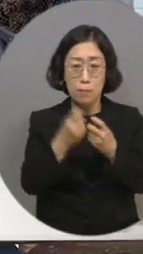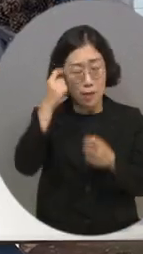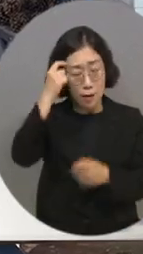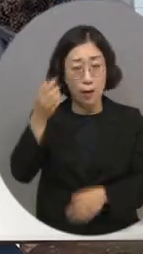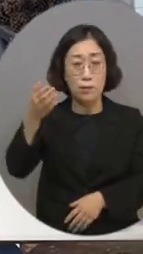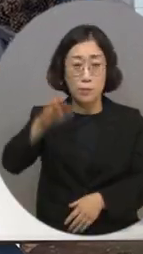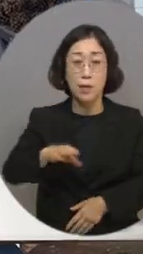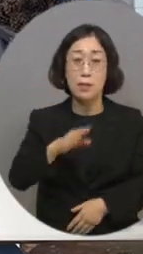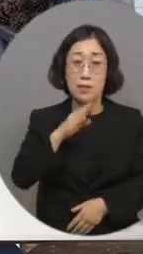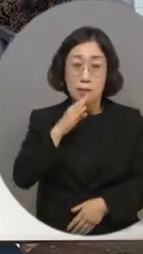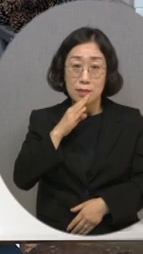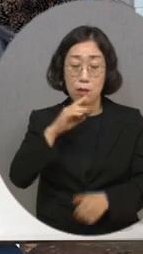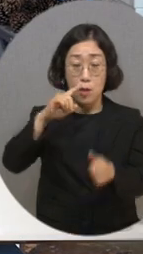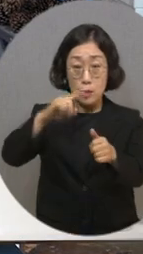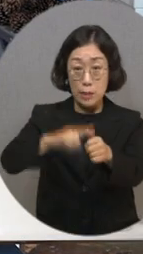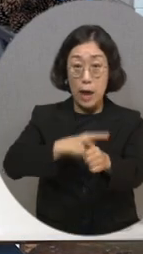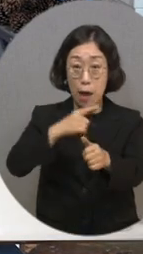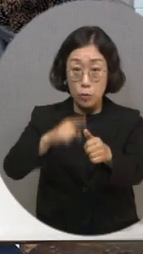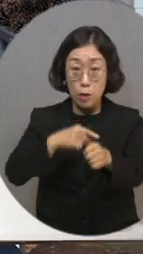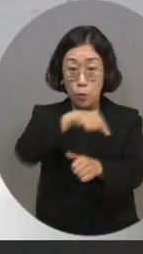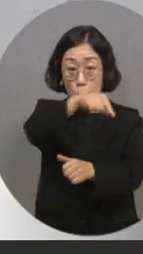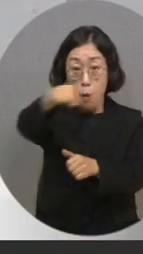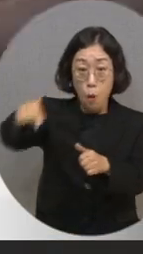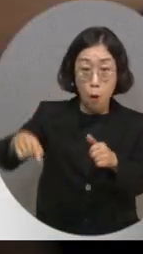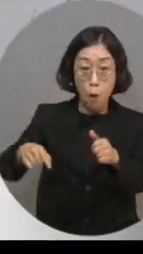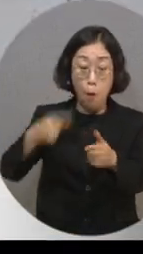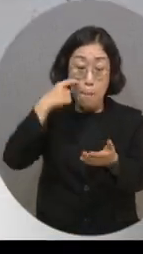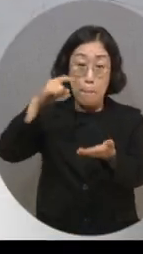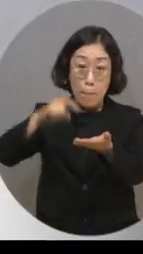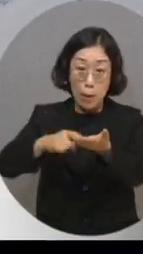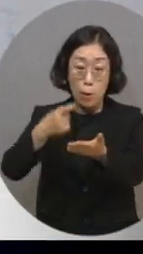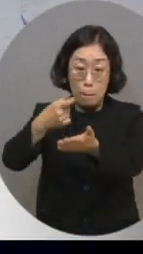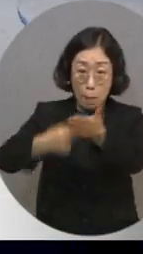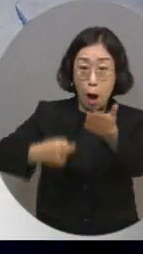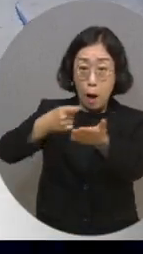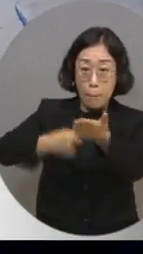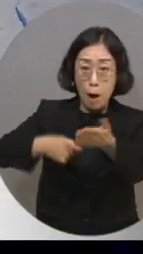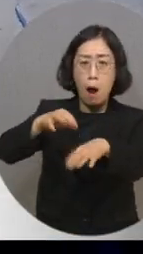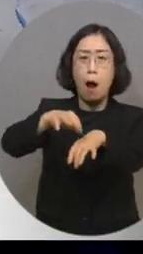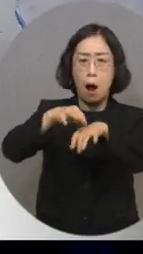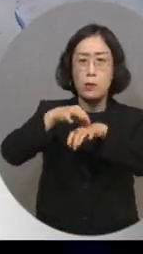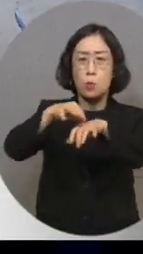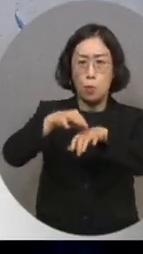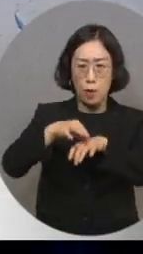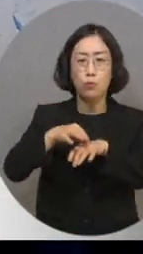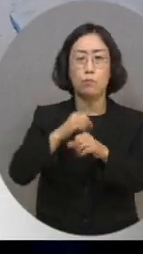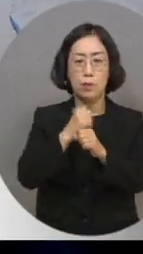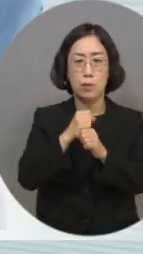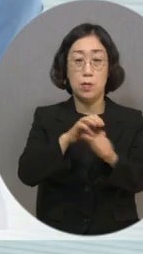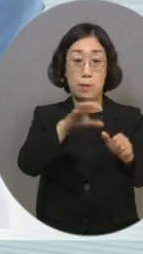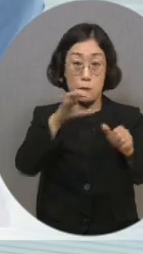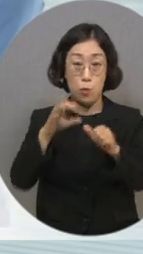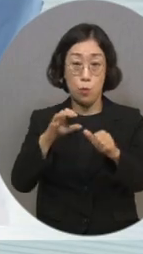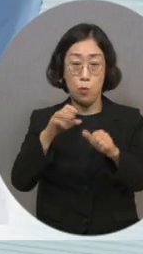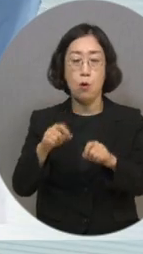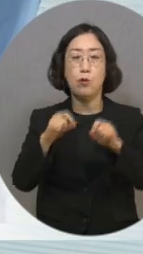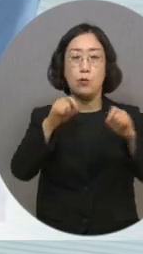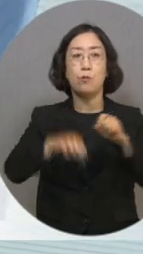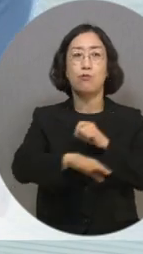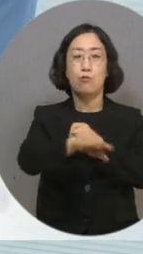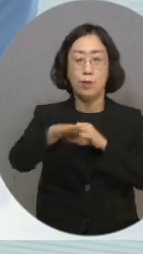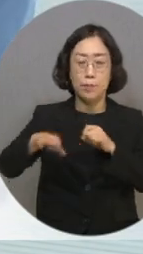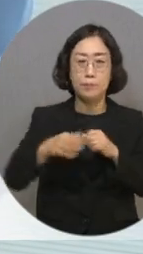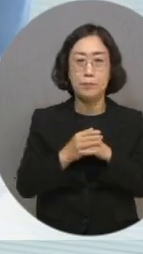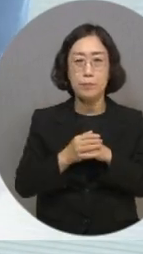것들이 다 생태학적인 부분이나 실제로 자연에서 많이 따왔던 부분들이 실제로 굉장히 많이 존재하고 있거든요. 그렇기 때문에 저는